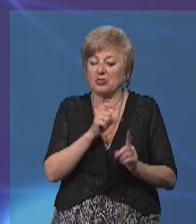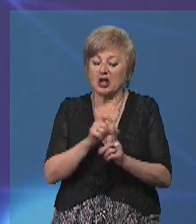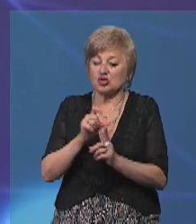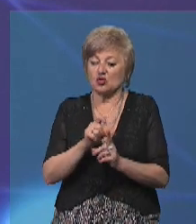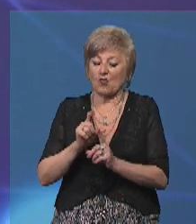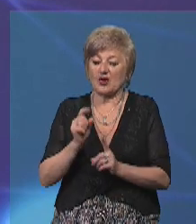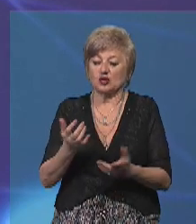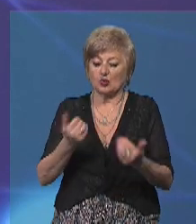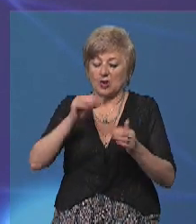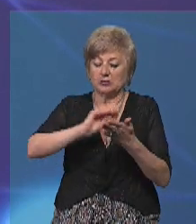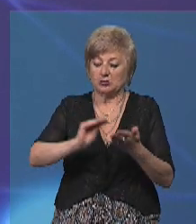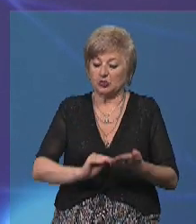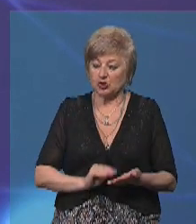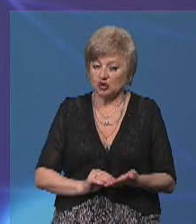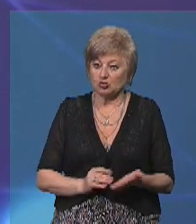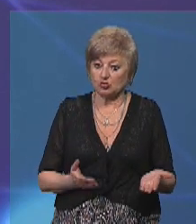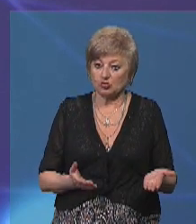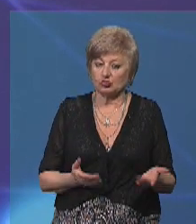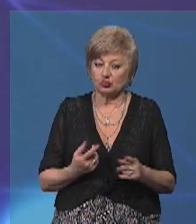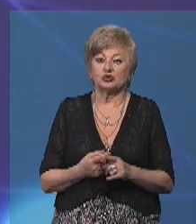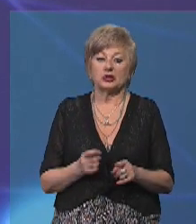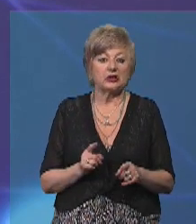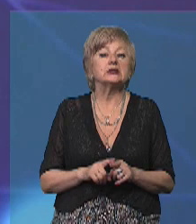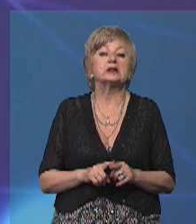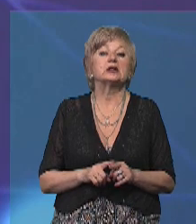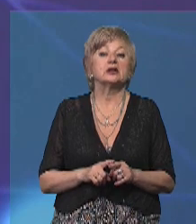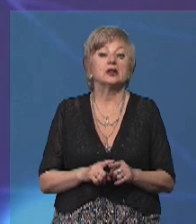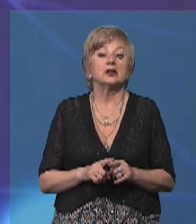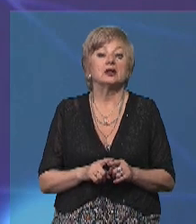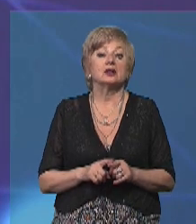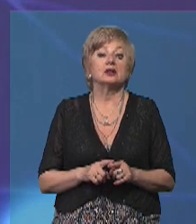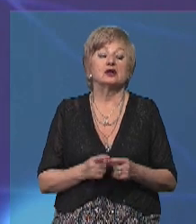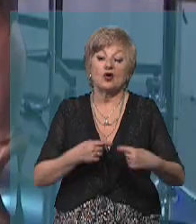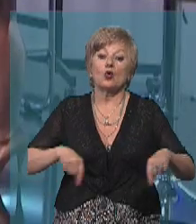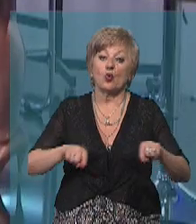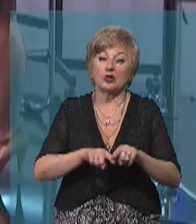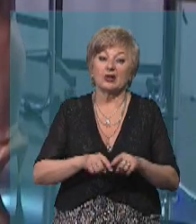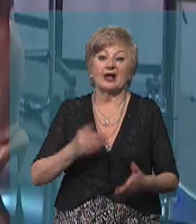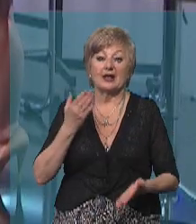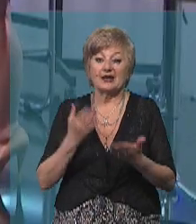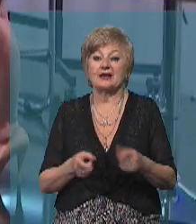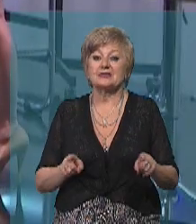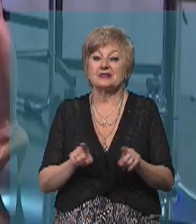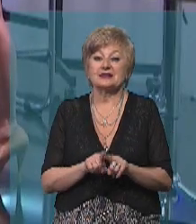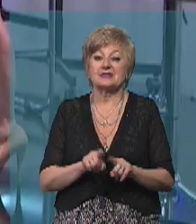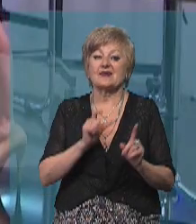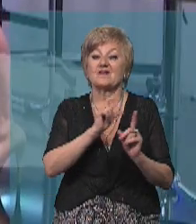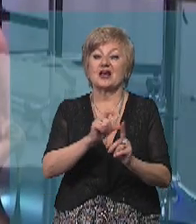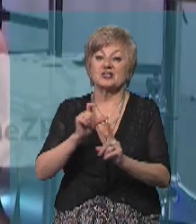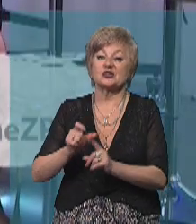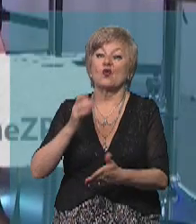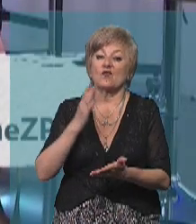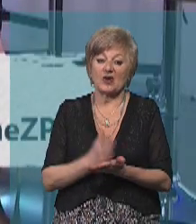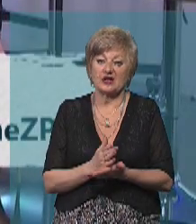які прийняті наразі в певних політичних колах. Якщо такі терміни, такі слова є,